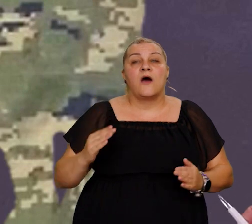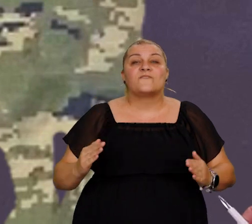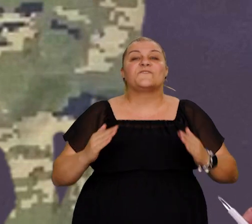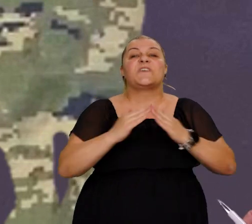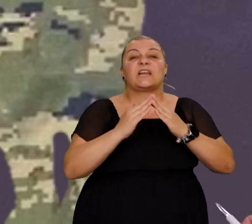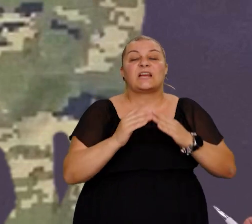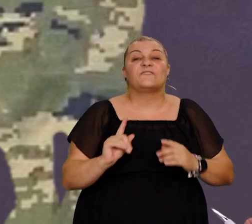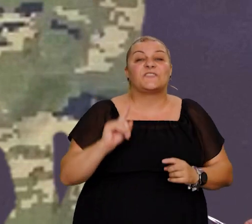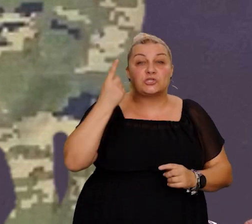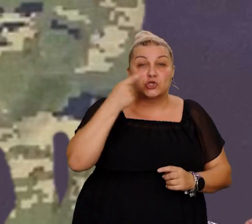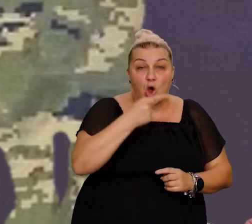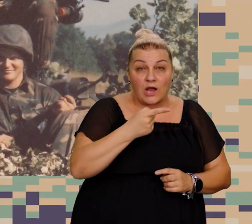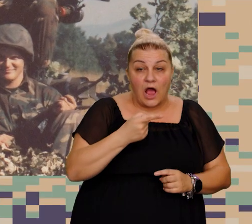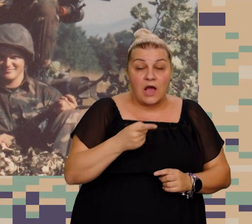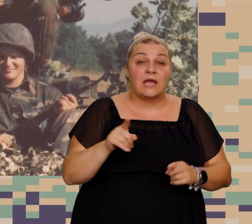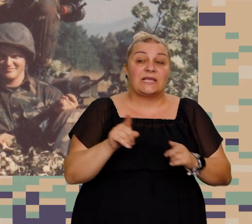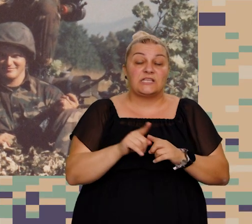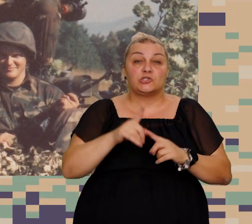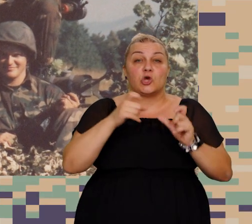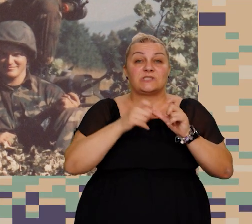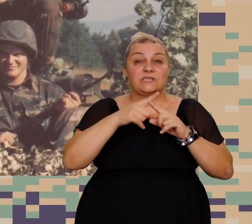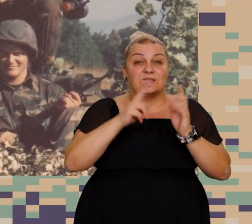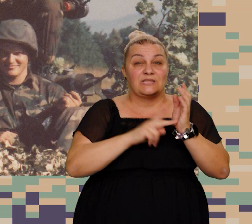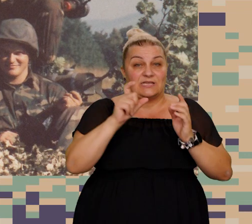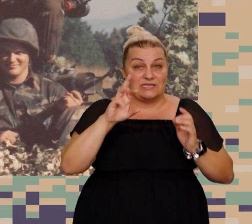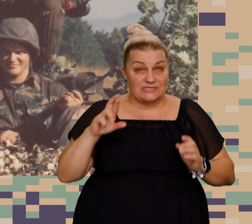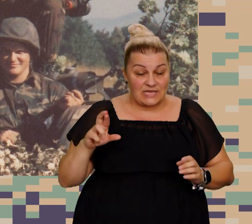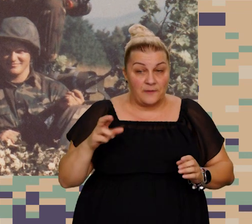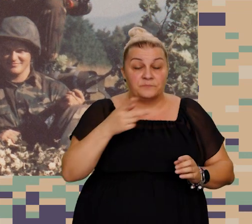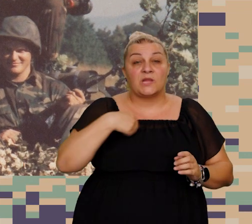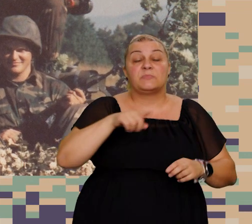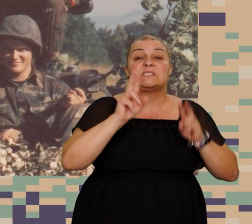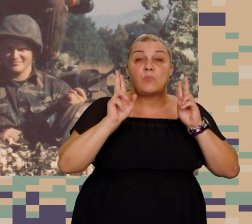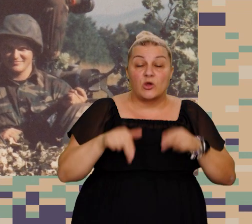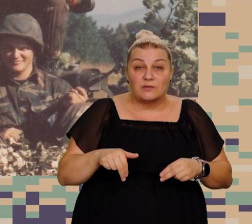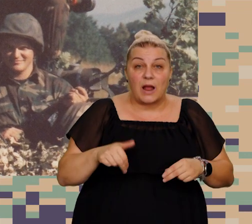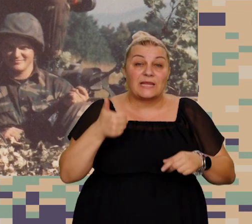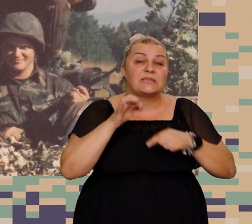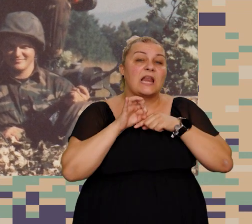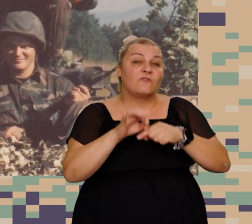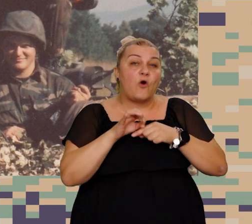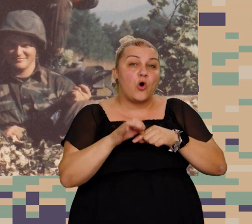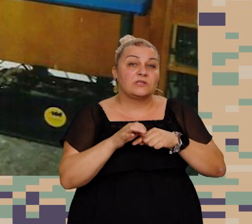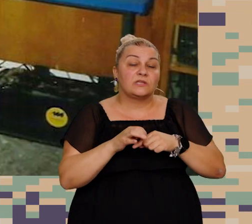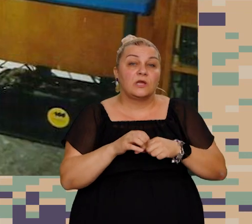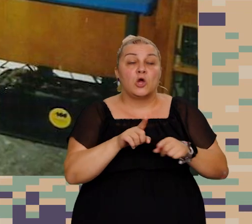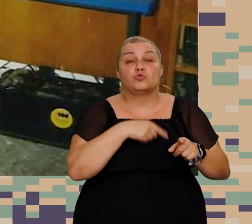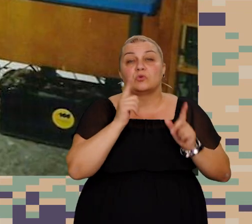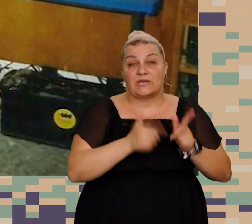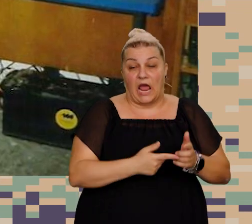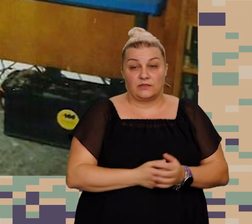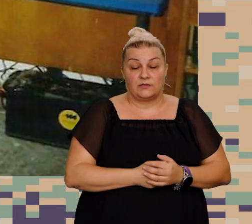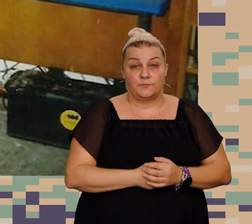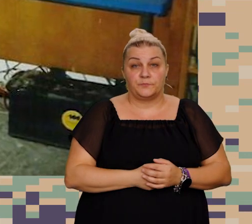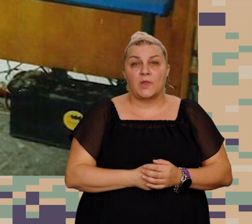vrh Visoke. Jedan vod je bio na Stinicama i imali smo vod jedan u Dugom Ratu. Tko je bio